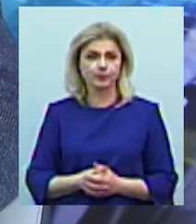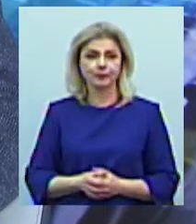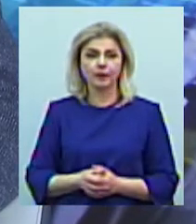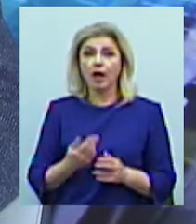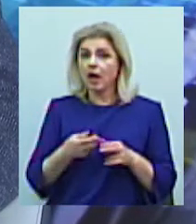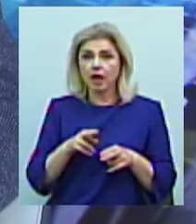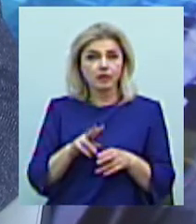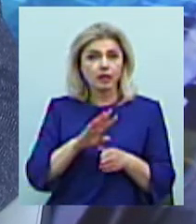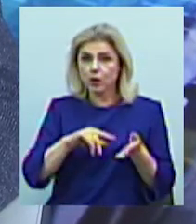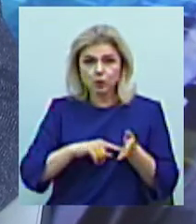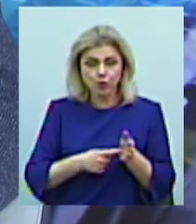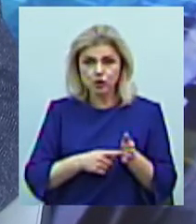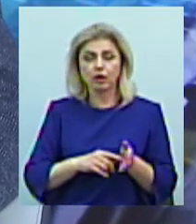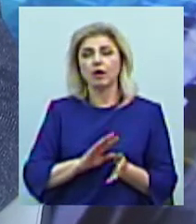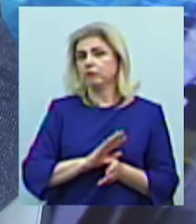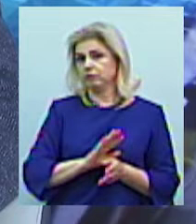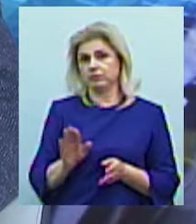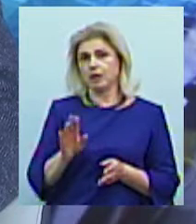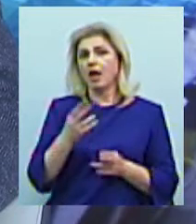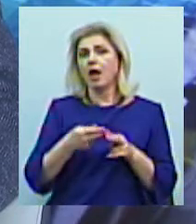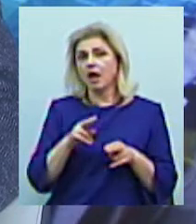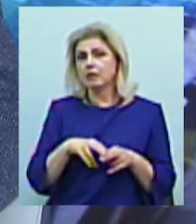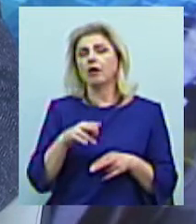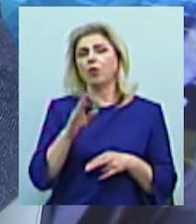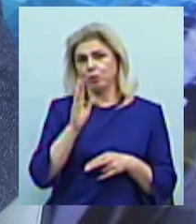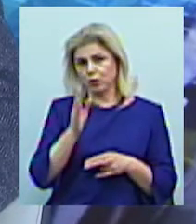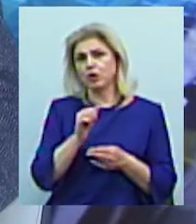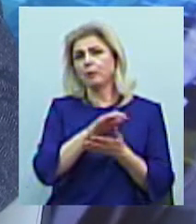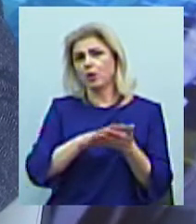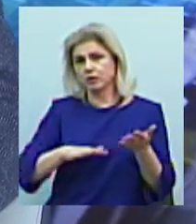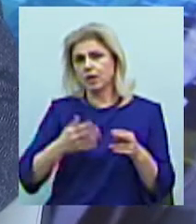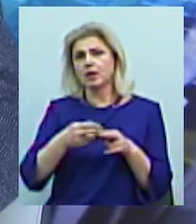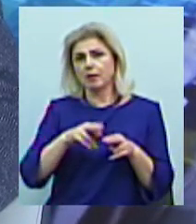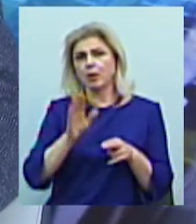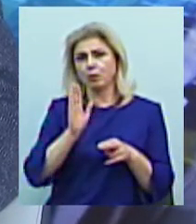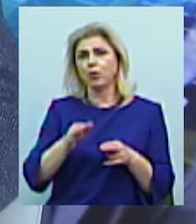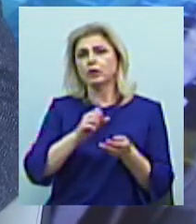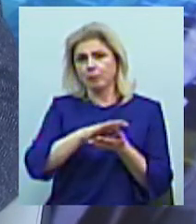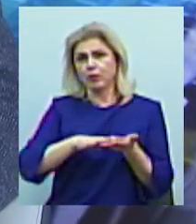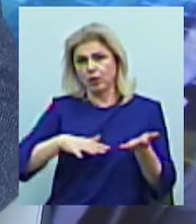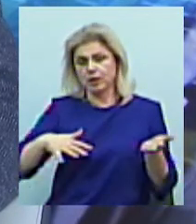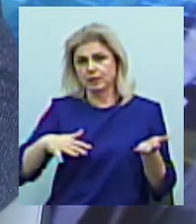это не запомнится? Это не точка. Это даже не многоточие. Это процесс, который будет теперь длиться, потому что